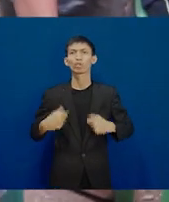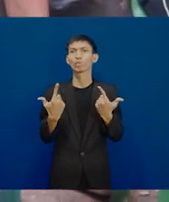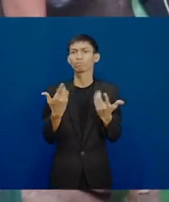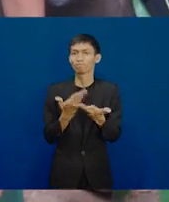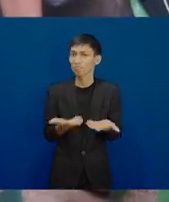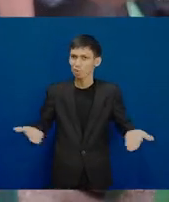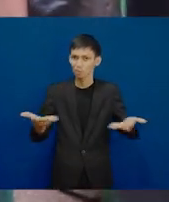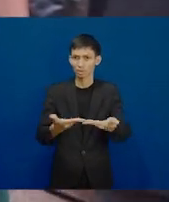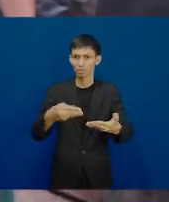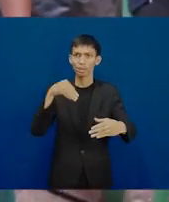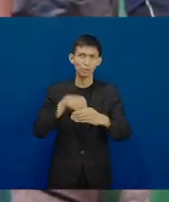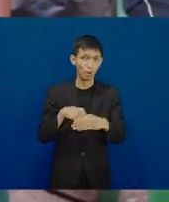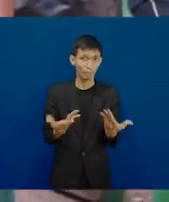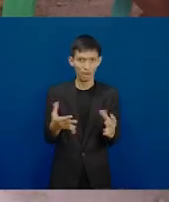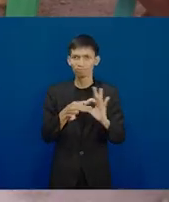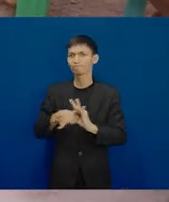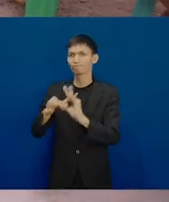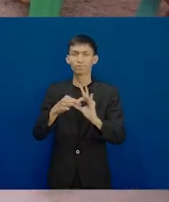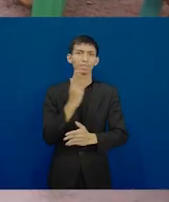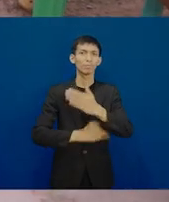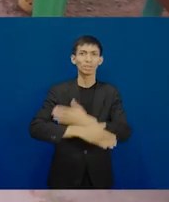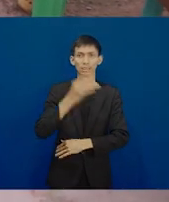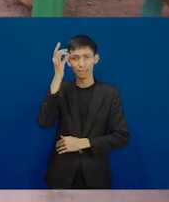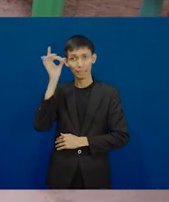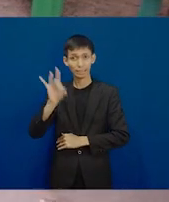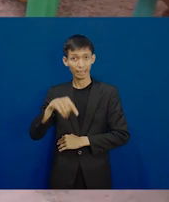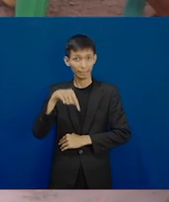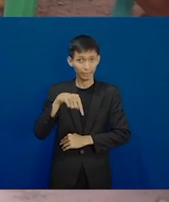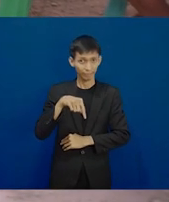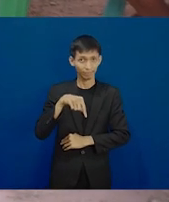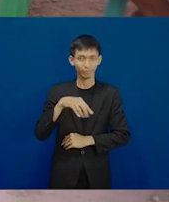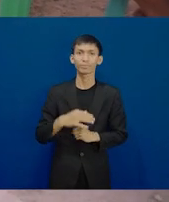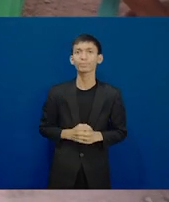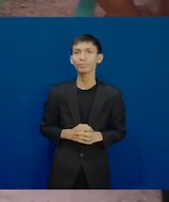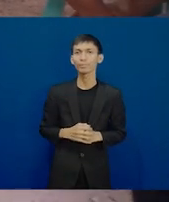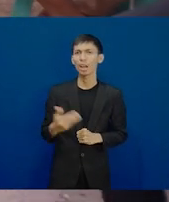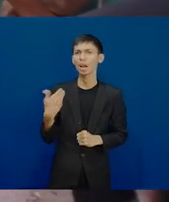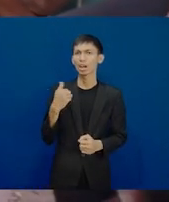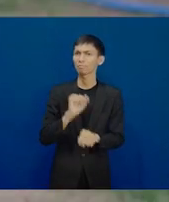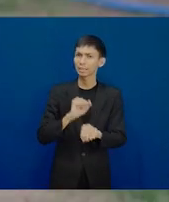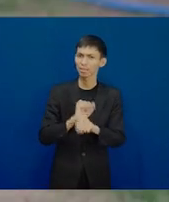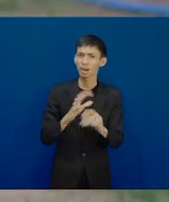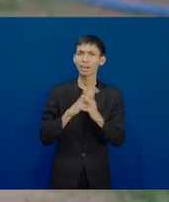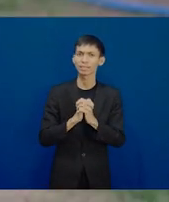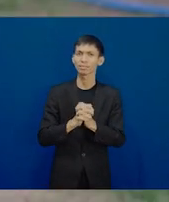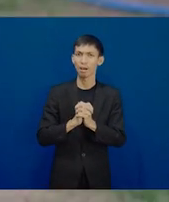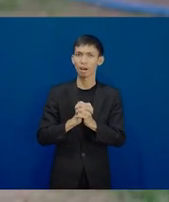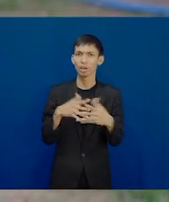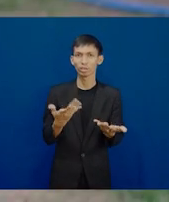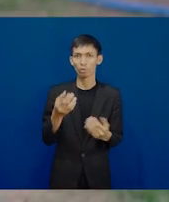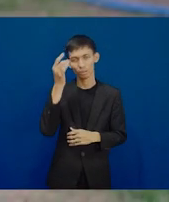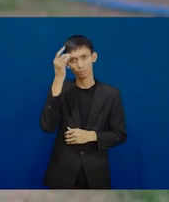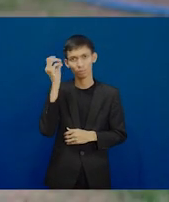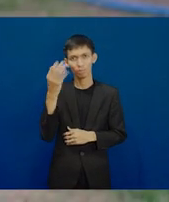kehidupan sosial termasuk dalam partisipasi penyadang disabilitas di desa ada pekerjaan di gereja